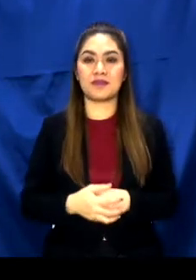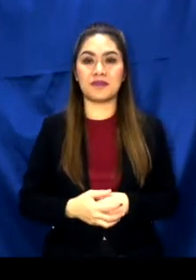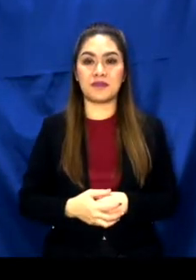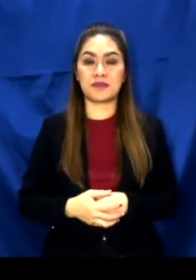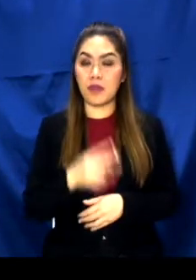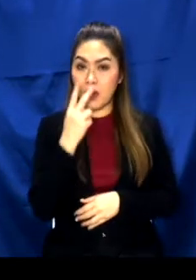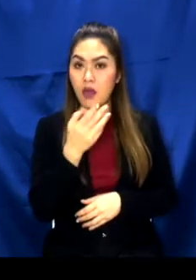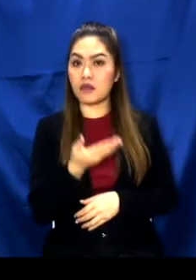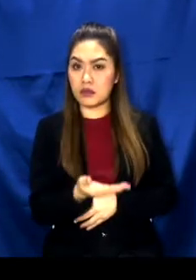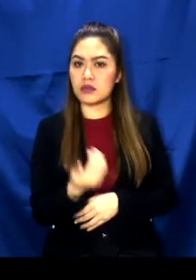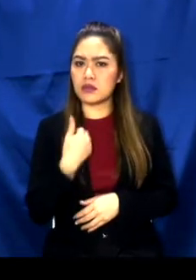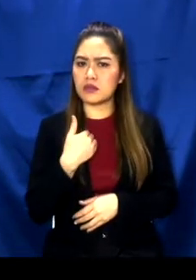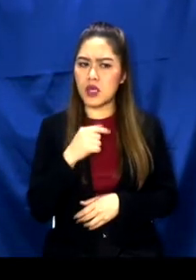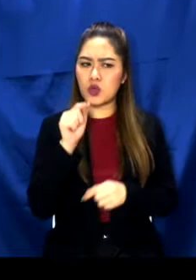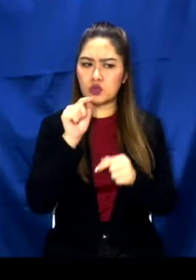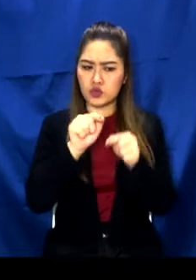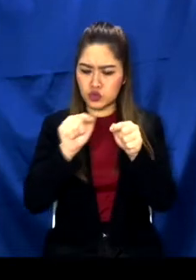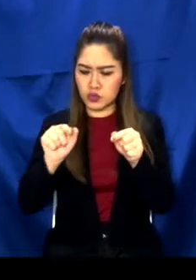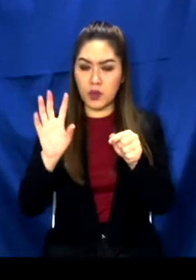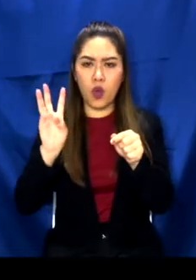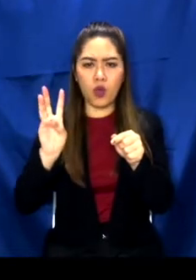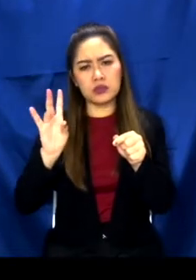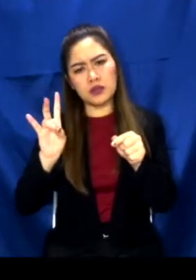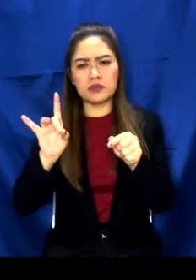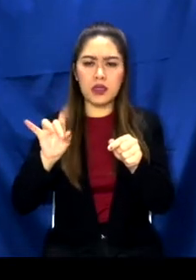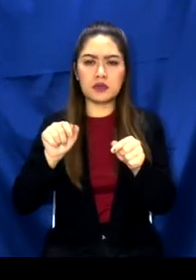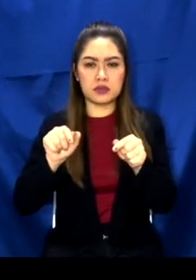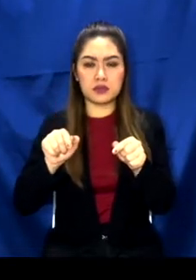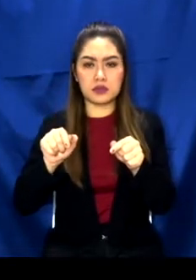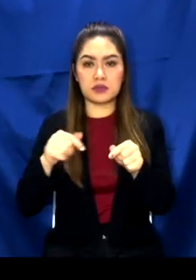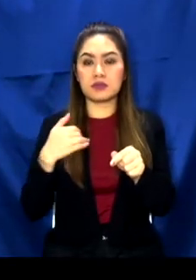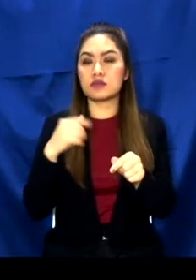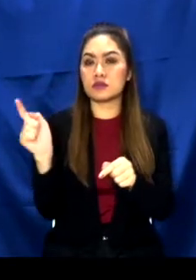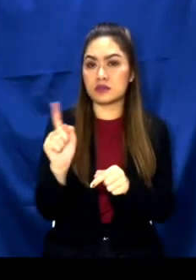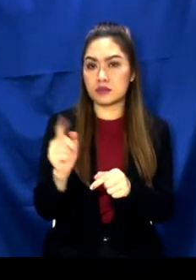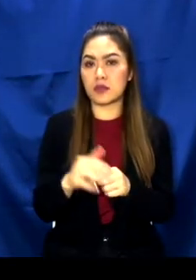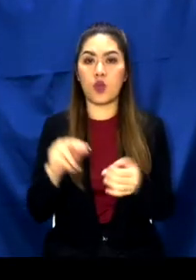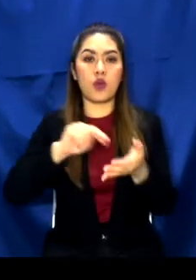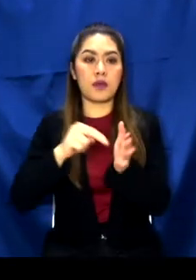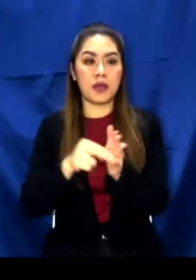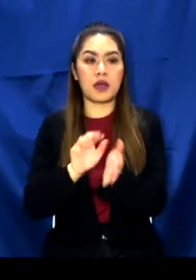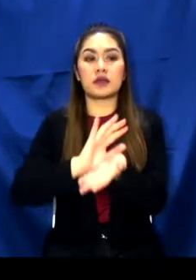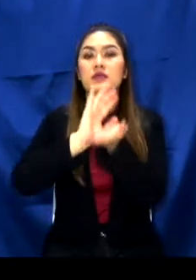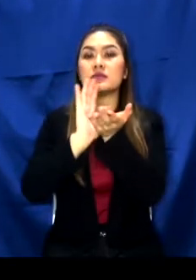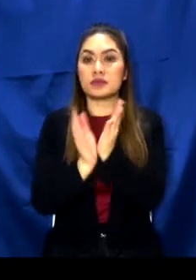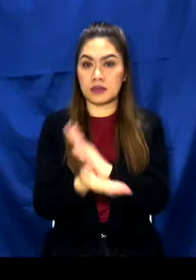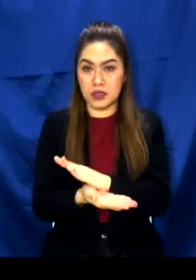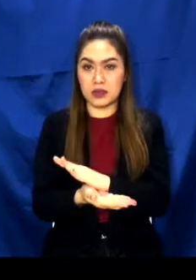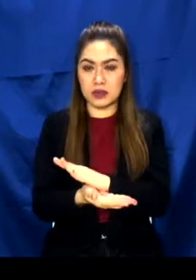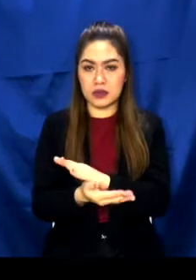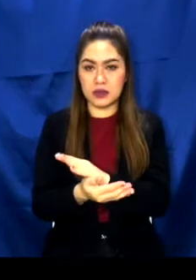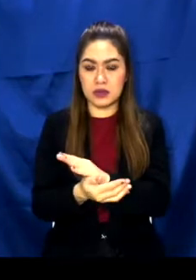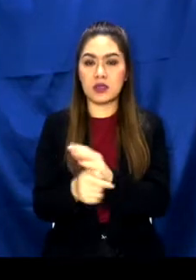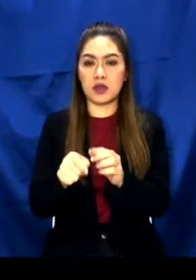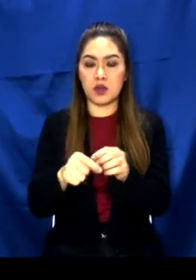คะเห็นไหมคะว่าตรงนี้มันจะมีไอ้จุดๆอยู่6จุด7จุด8จุดเนี่ยค่ะอันเนี้ยมันคือ transform ก็คือว่าการขยาย